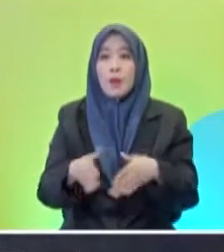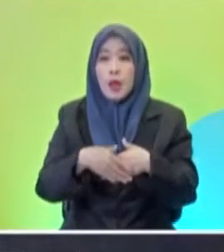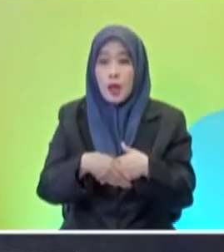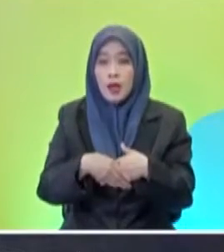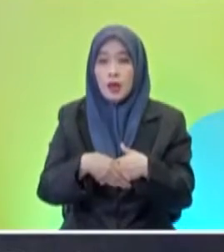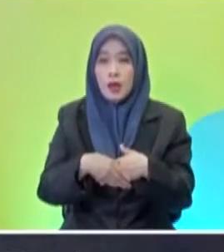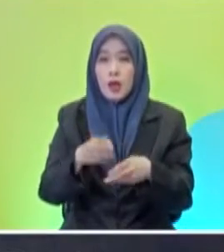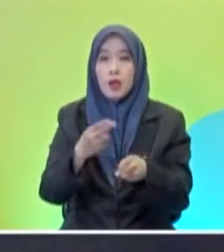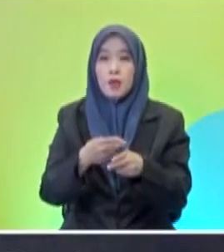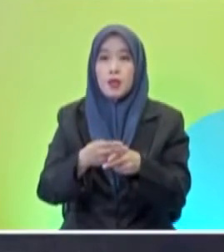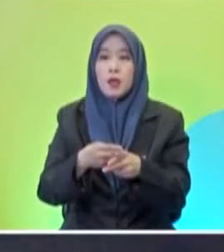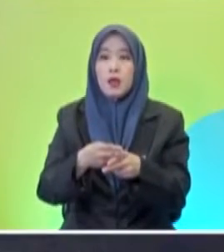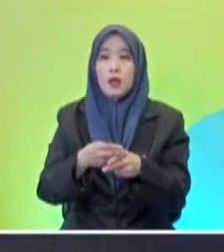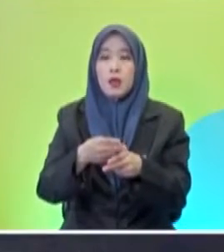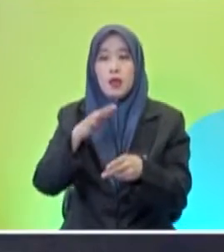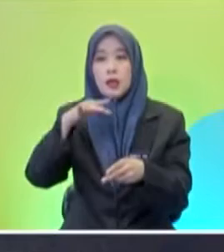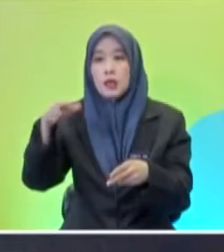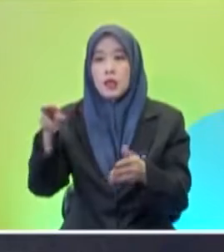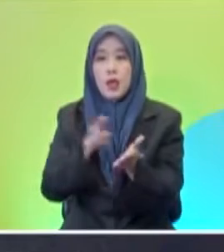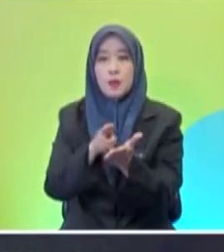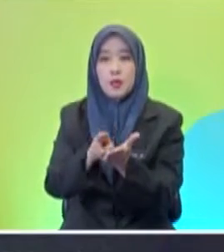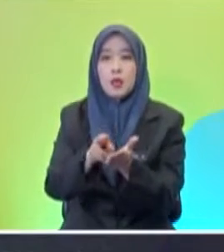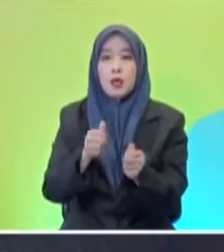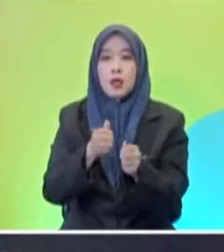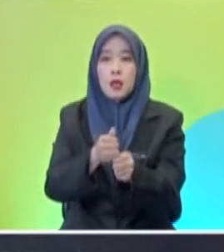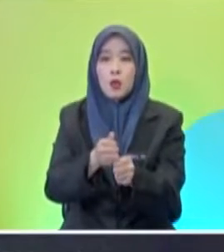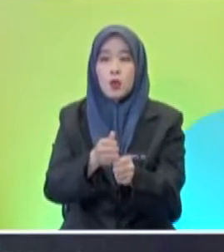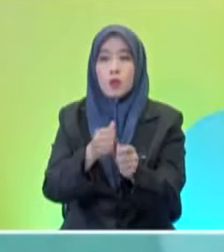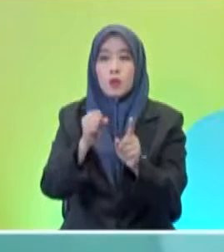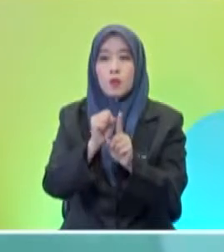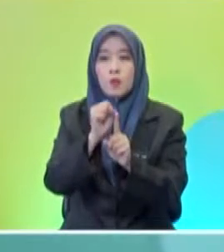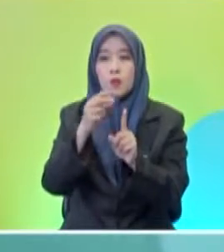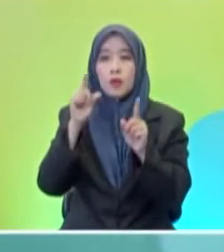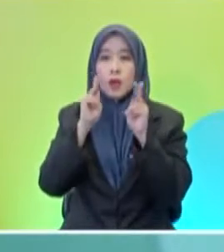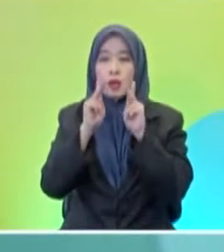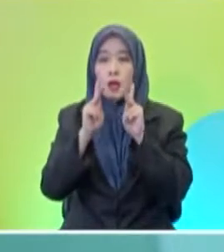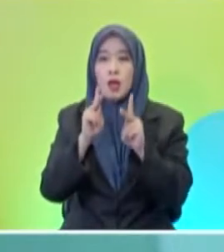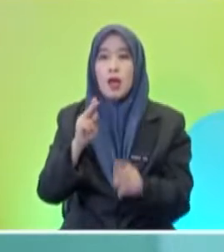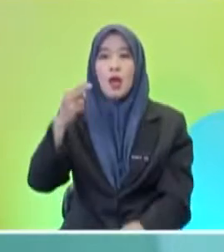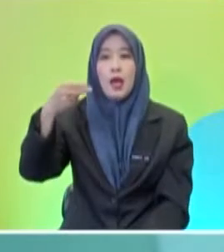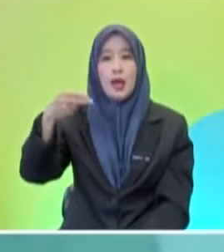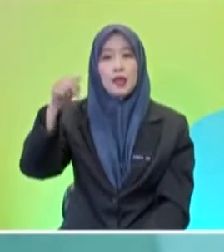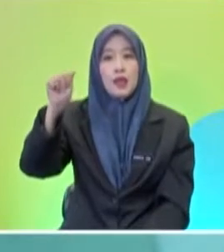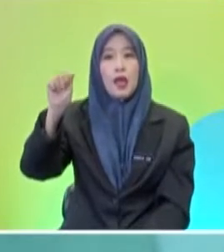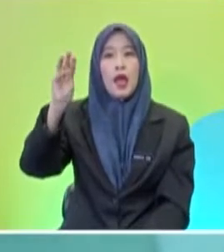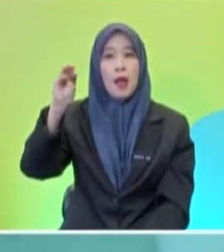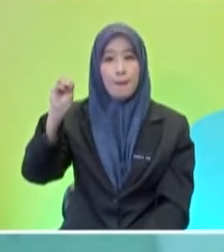dia kita akan eja dalam bahasa Inggeris ikut suku kata, okey? Baik, Cikgu. H-A-M, ham. H-A-M,